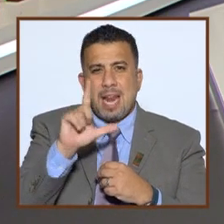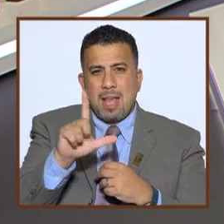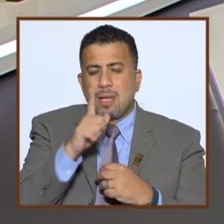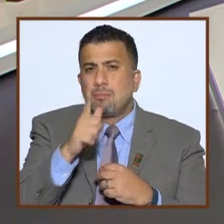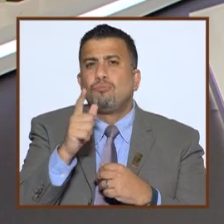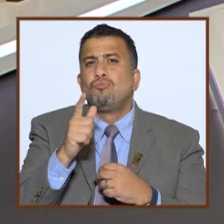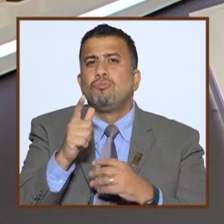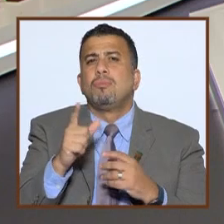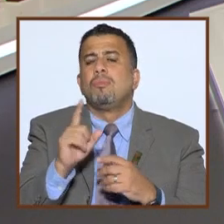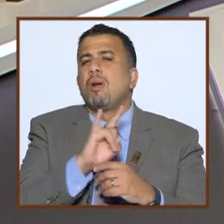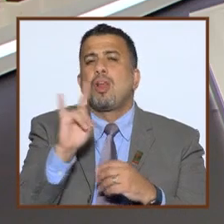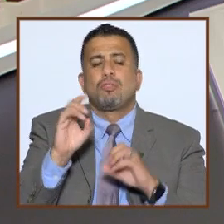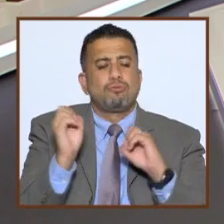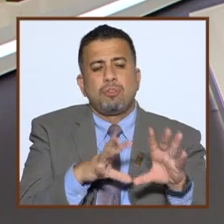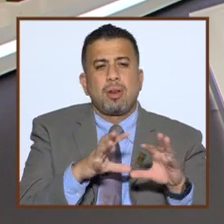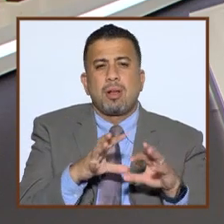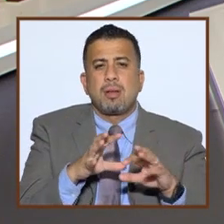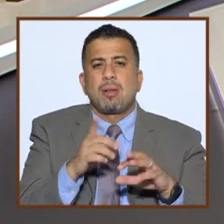الا الله